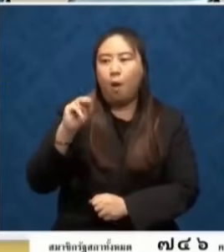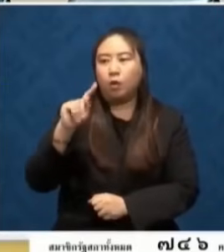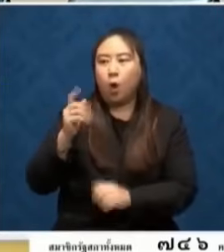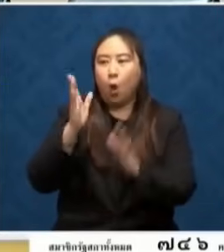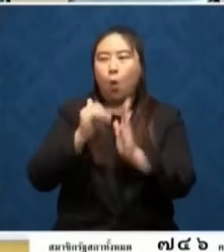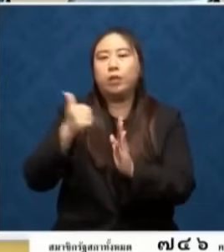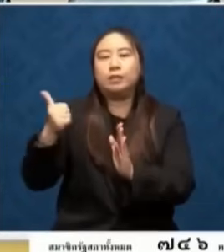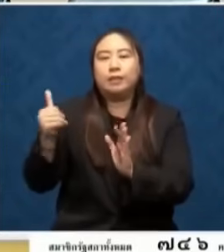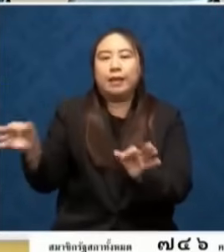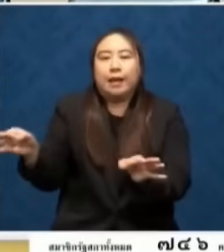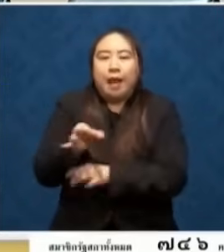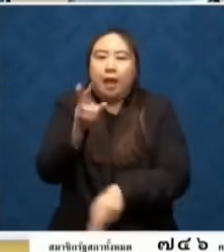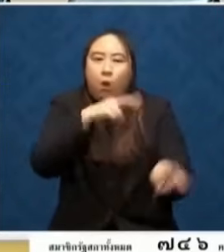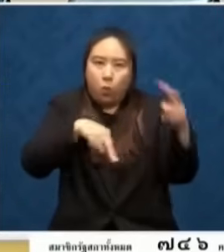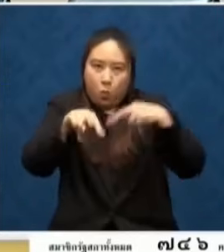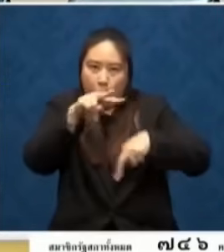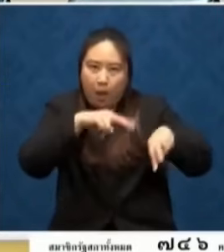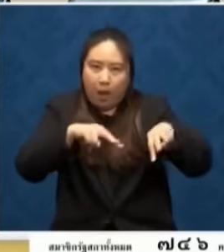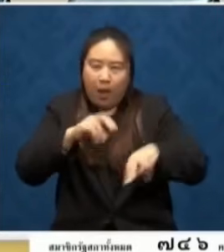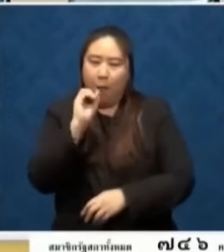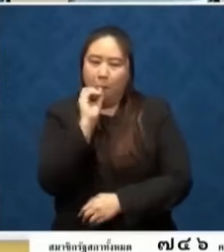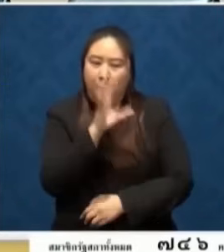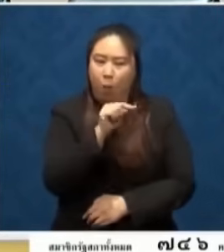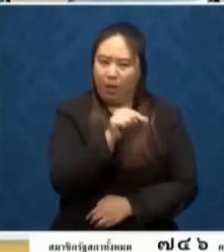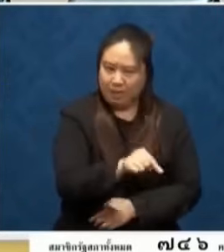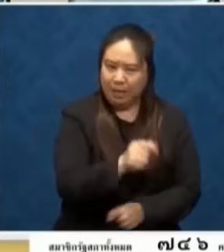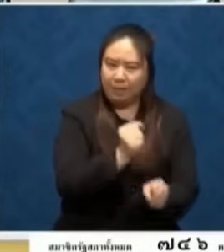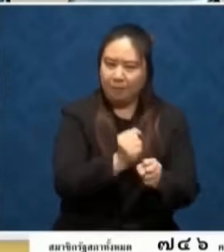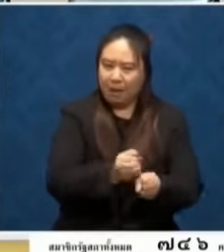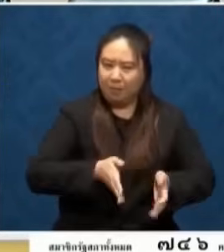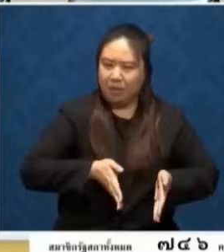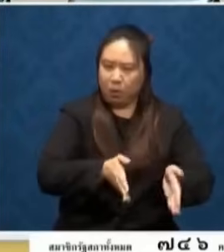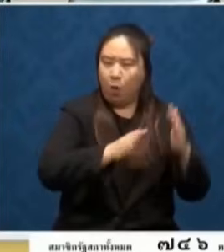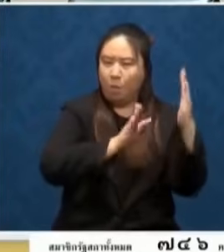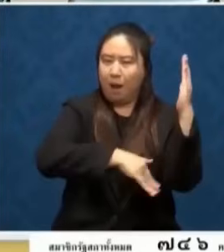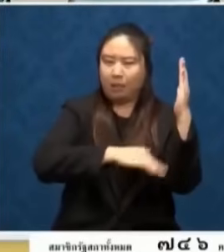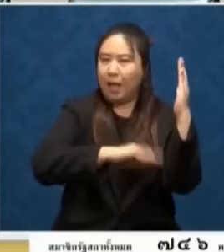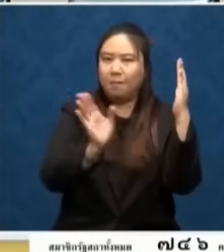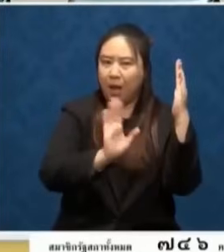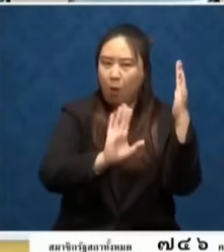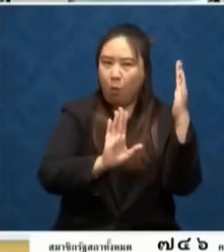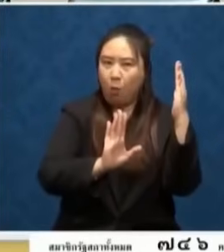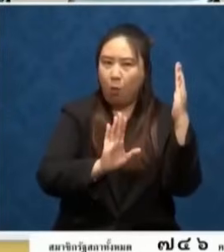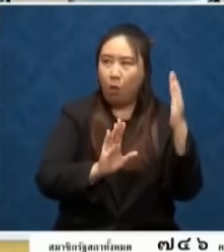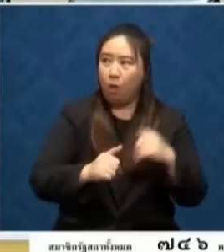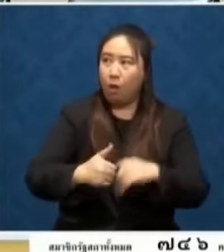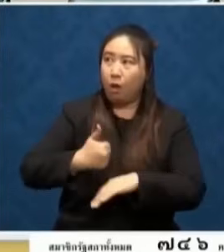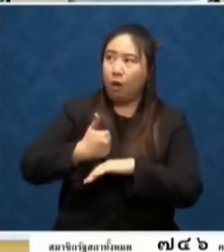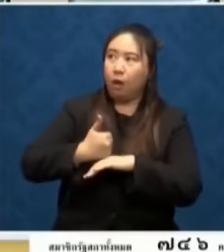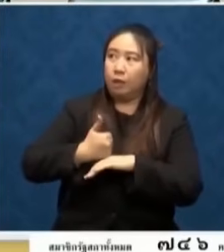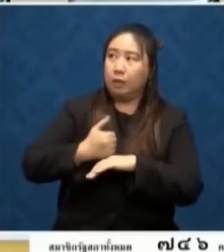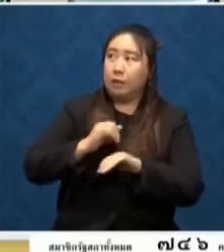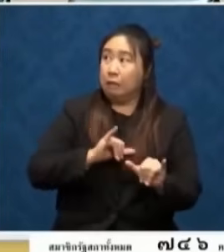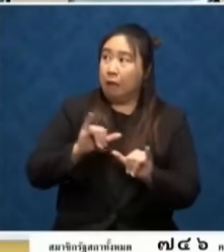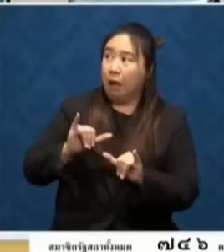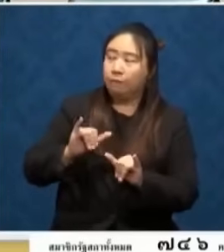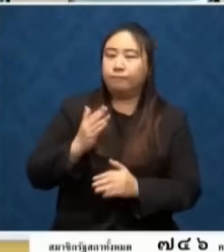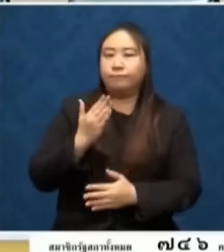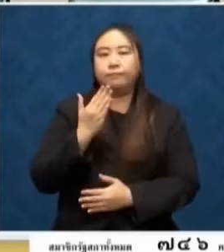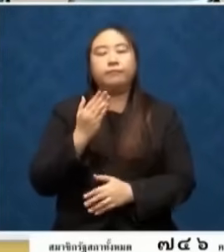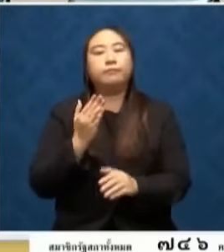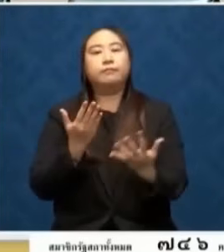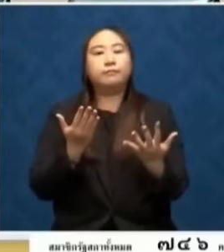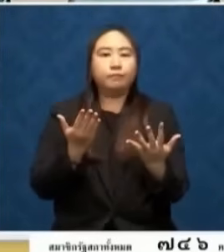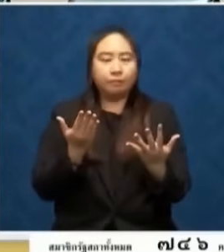แลว่าอย่าไปซ่อมถนนภาคใต้อาจุดดีก็กลัวถูกย้ายก็เลยทำ